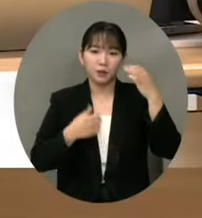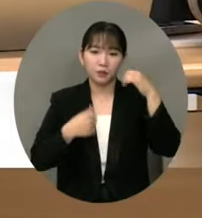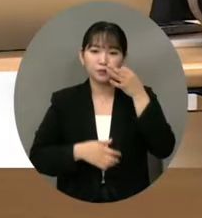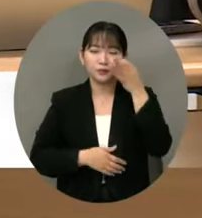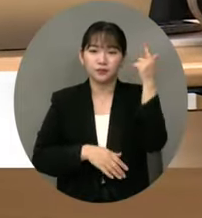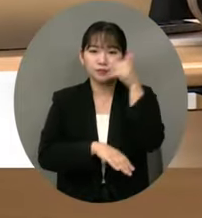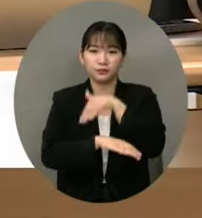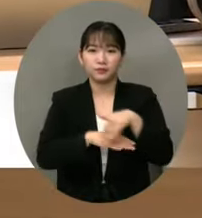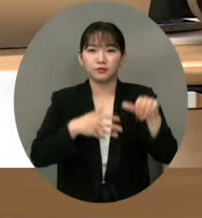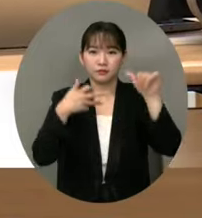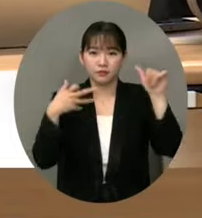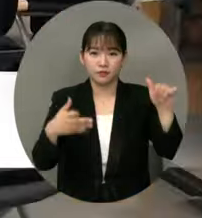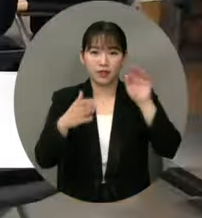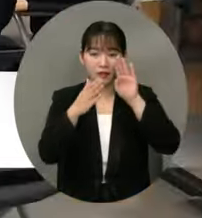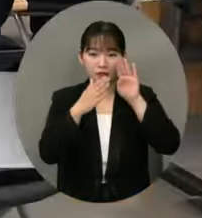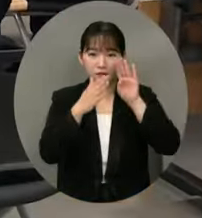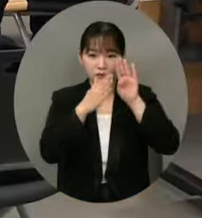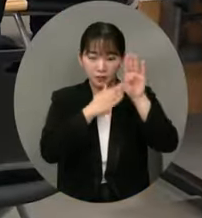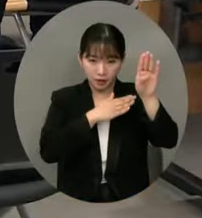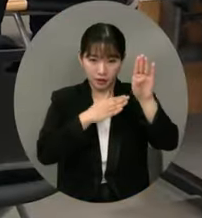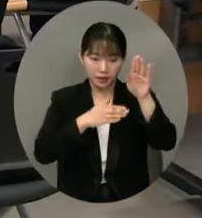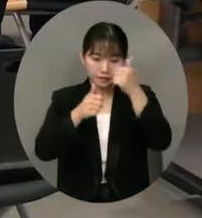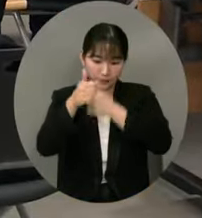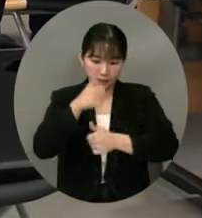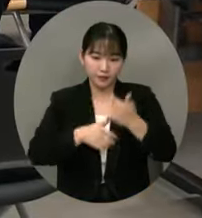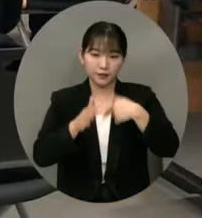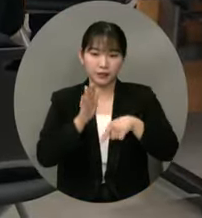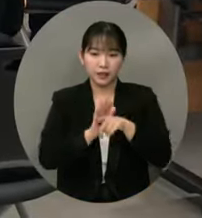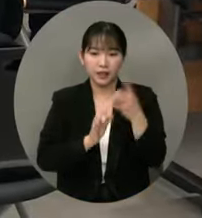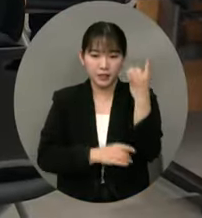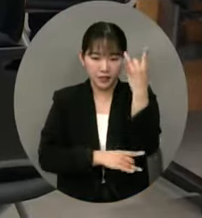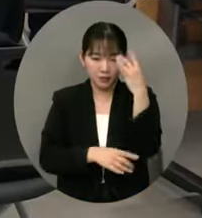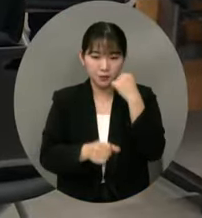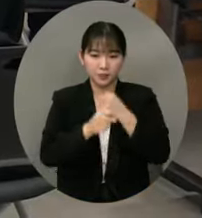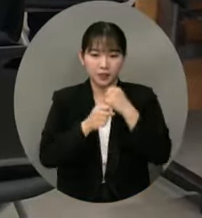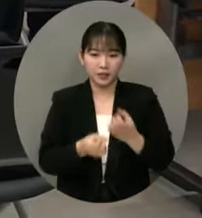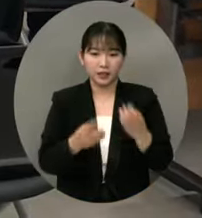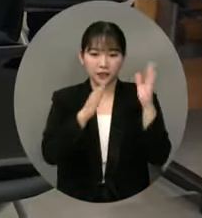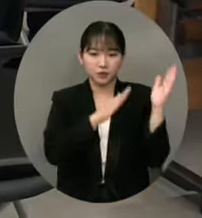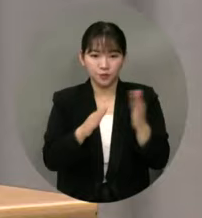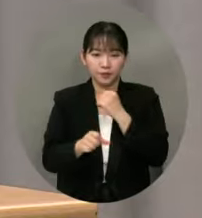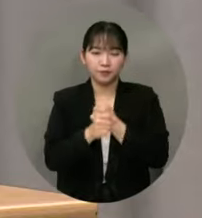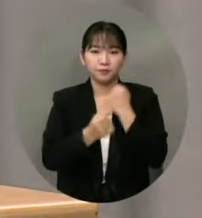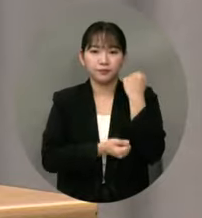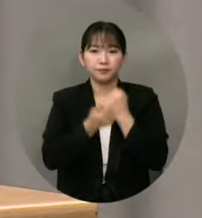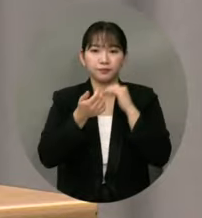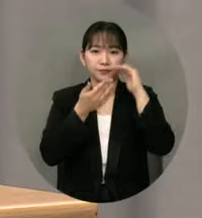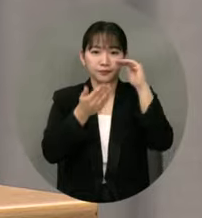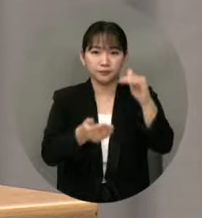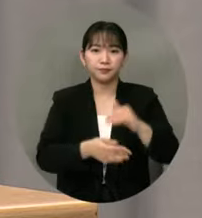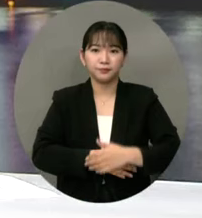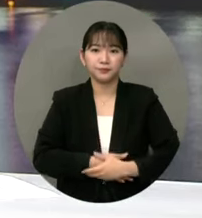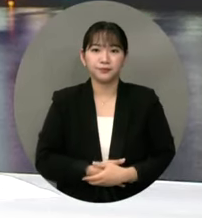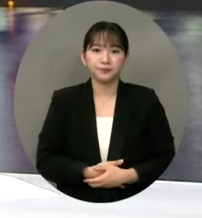예정이며 5.18이 미래 세대로 전승될 수 있도록 토대를 마련하는 행사를 준비했다고 설명했습니다.